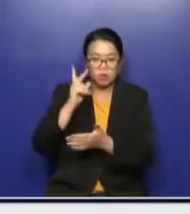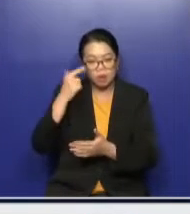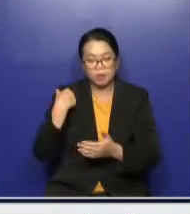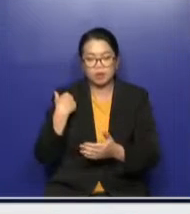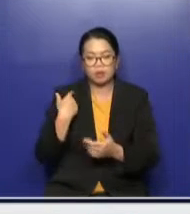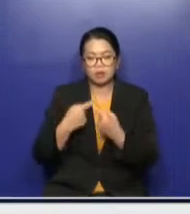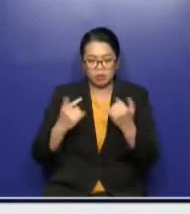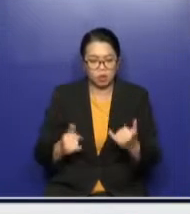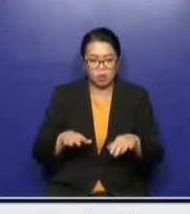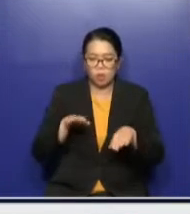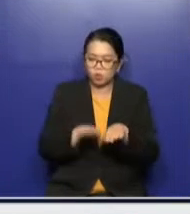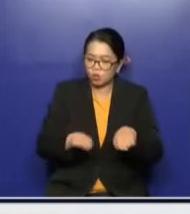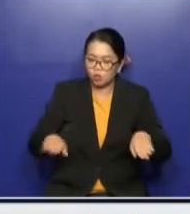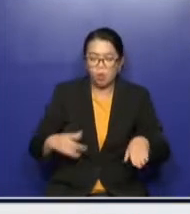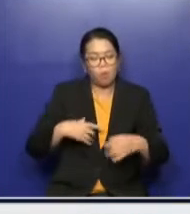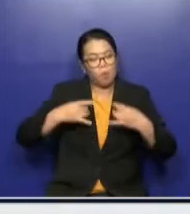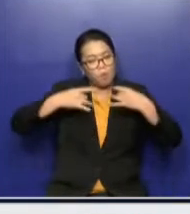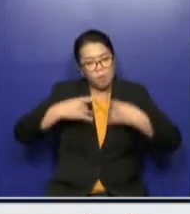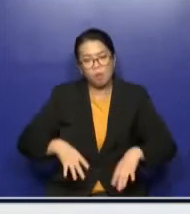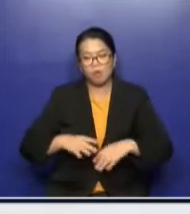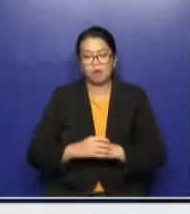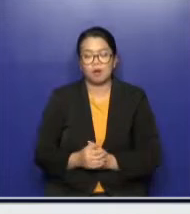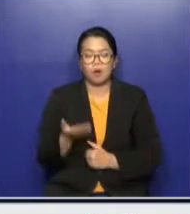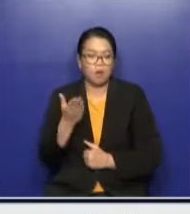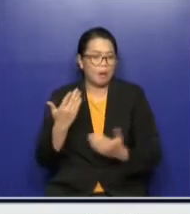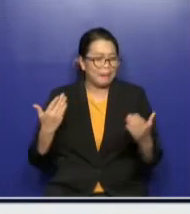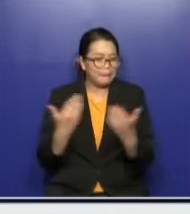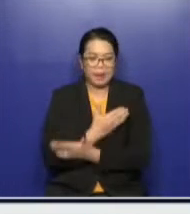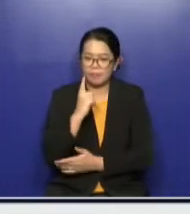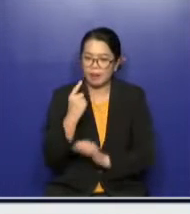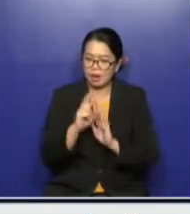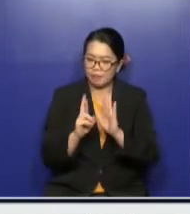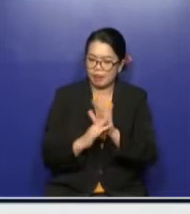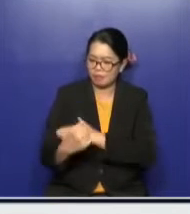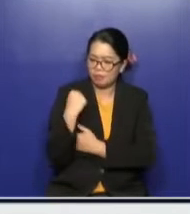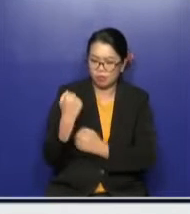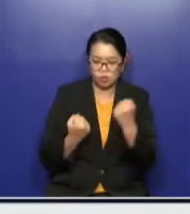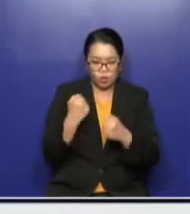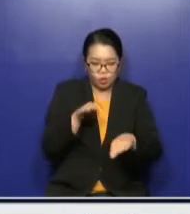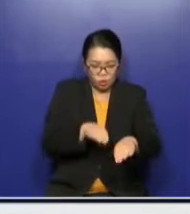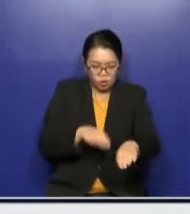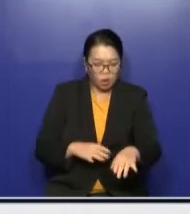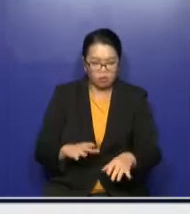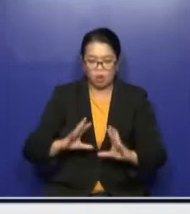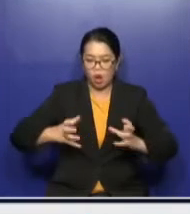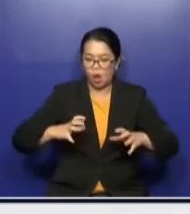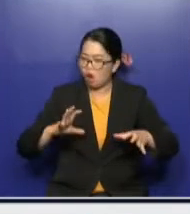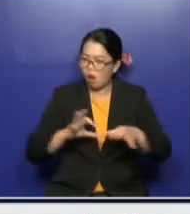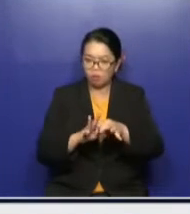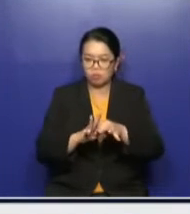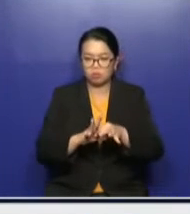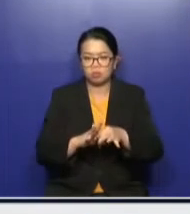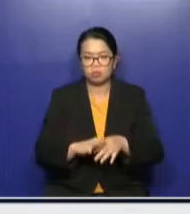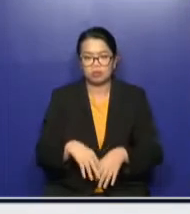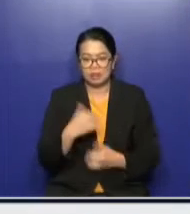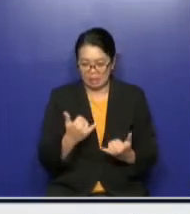ฉันจึงอยากจะให้ท่านเนี่ยเปลี่ยนใหม่แล้วก็เอาจริงเอาจังกับคนที่มันจอดมั่วซั่วล็อกมันเลยล็อกแต่ดิฉันเห็